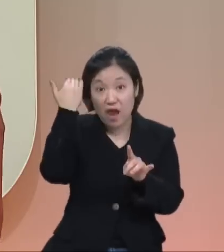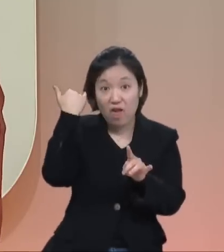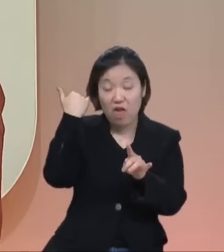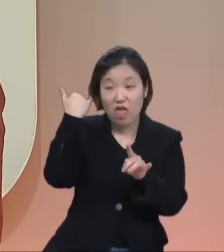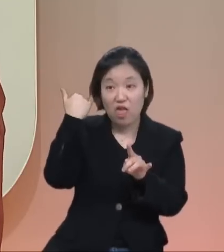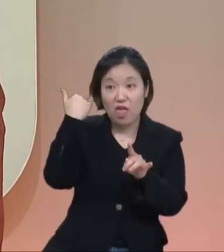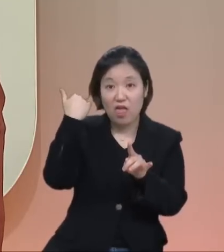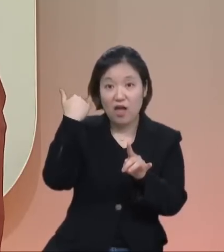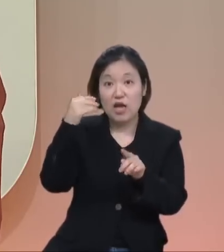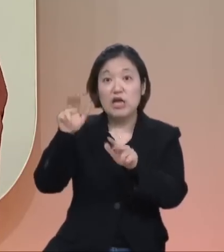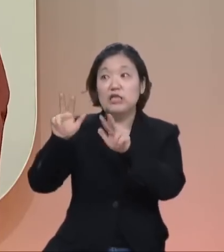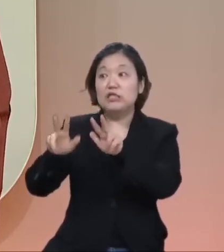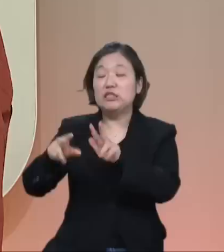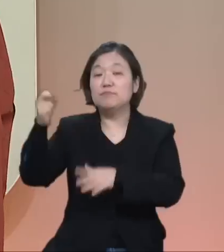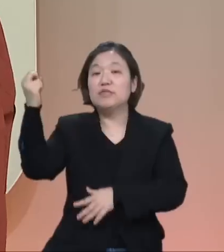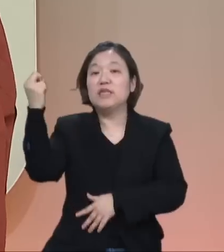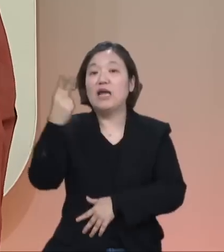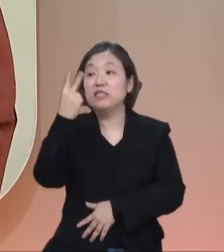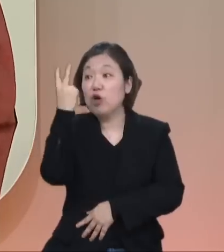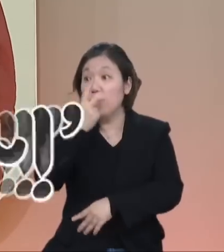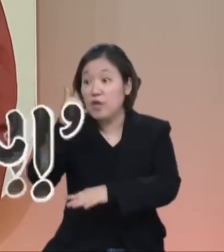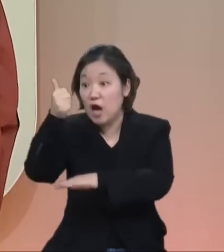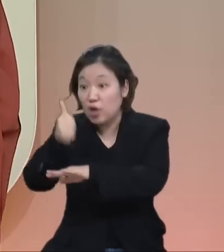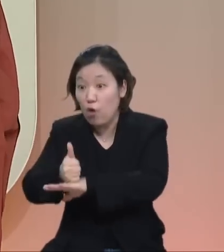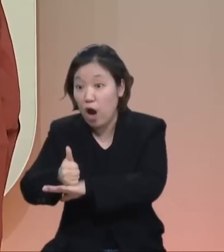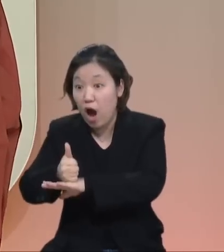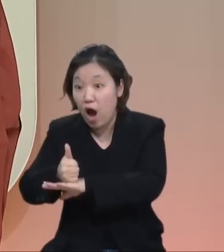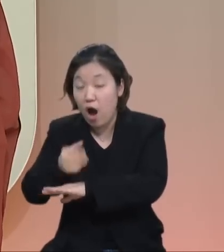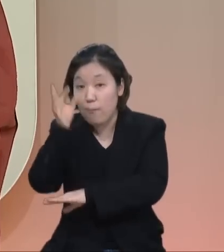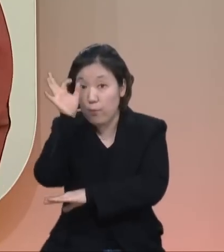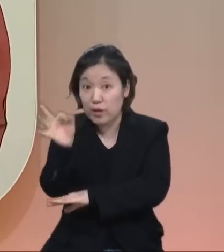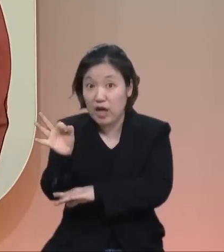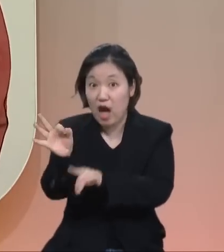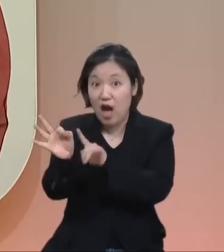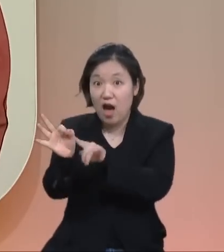두둥 자체 효과음이에요 두둥